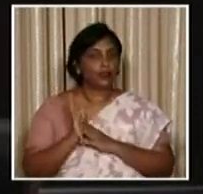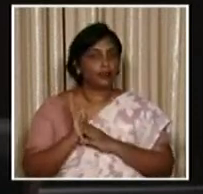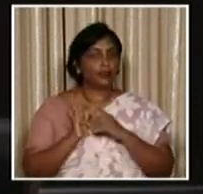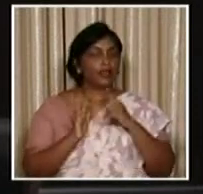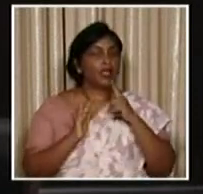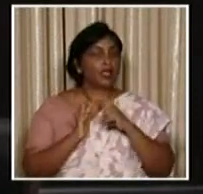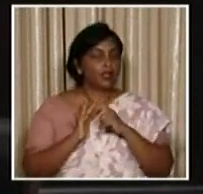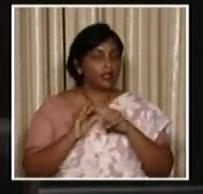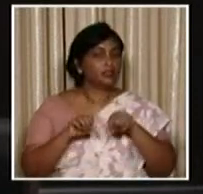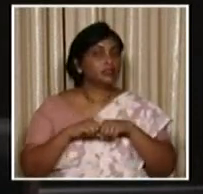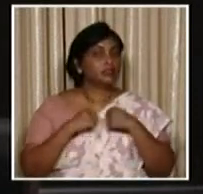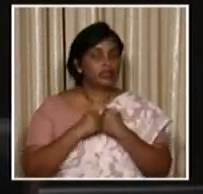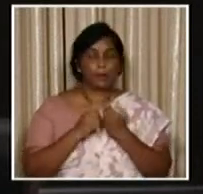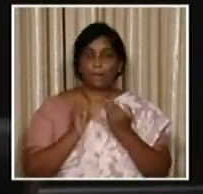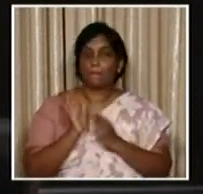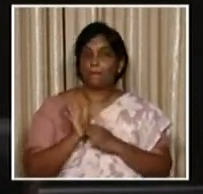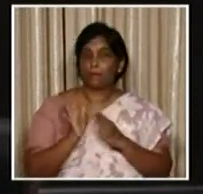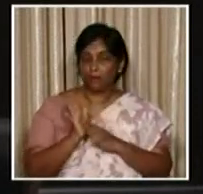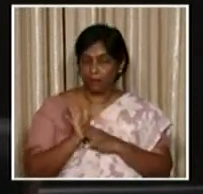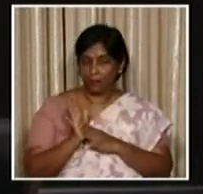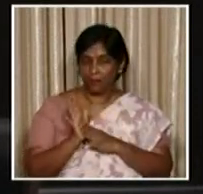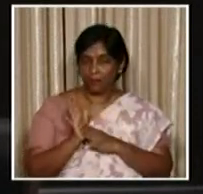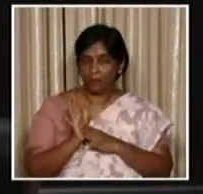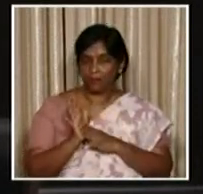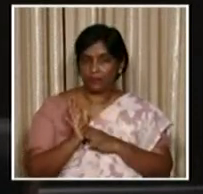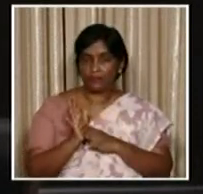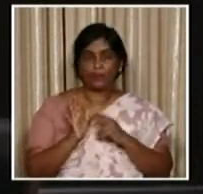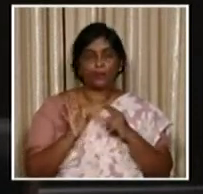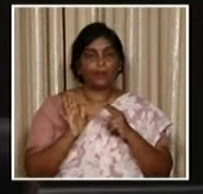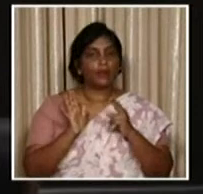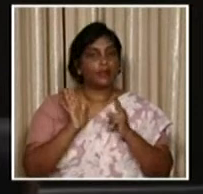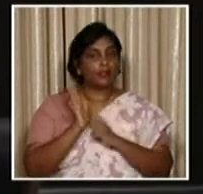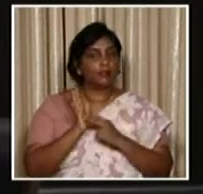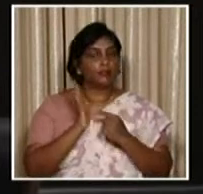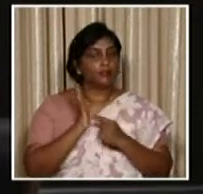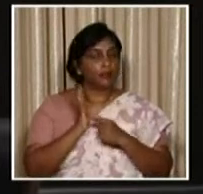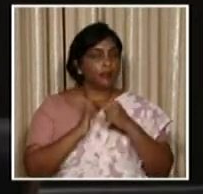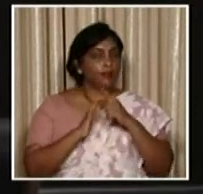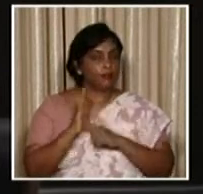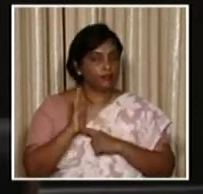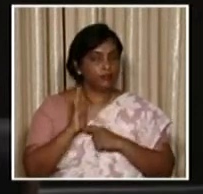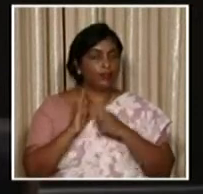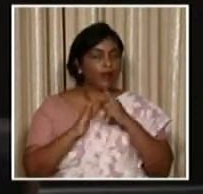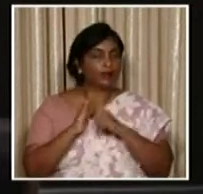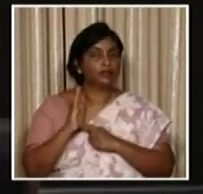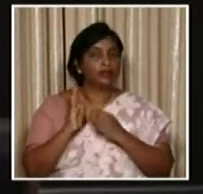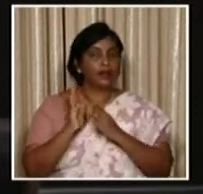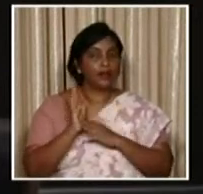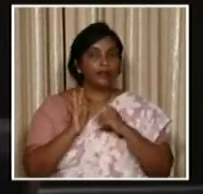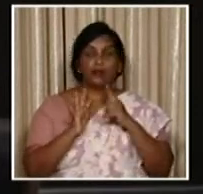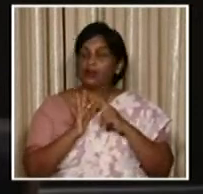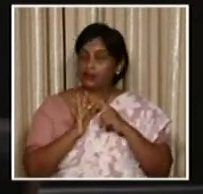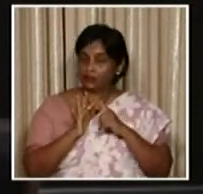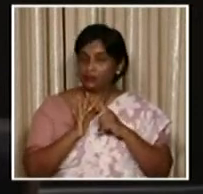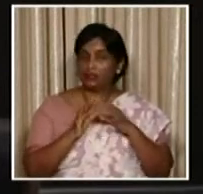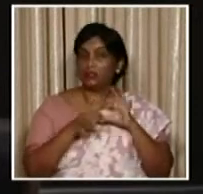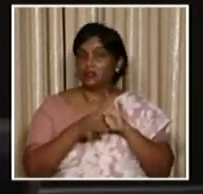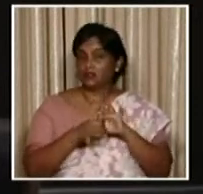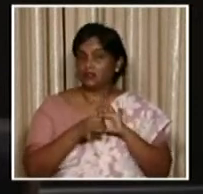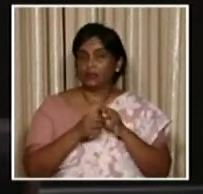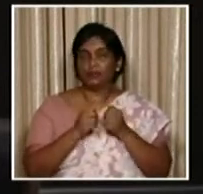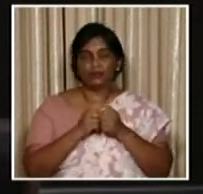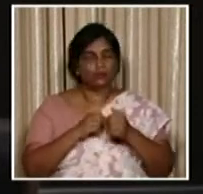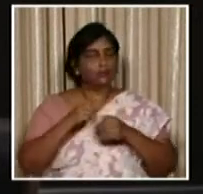JMI සංවිධානයේ සමාජිකයින් NTJ සහ JMI සම්බන්ධතාවය ගොඩනැගීම